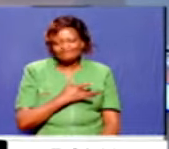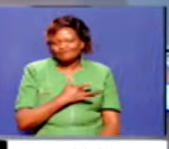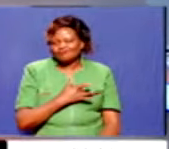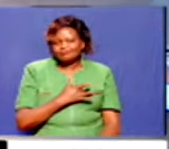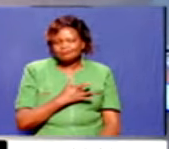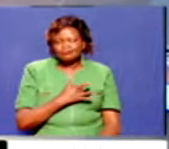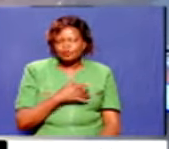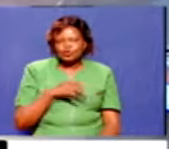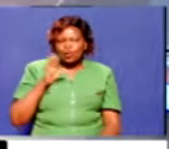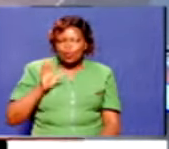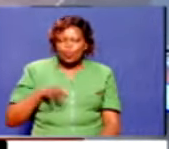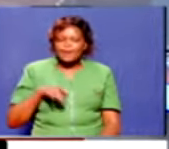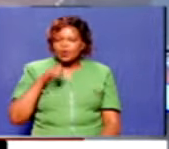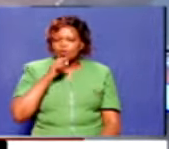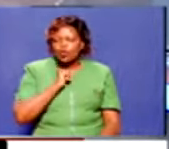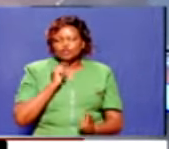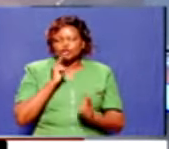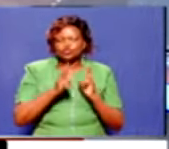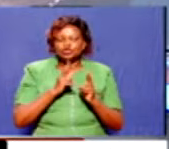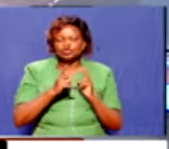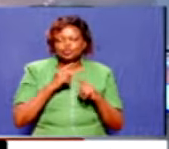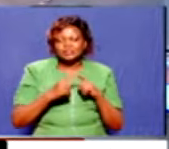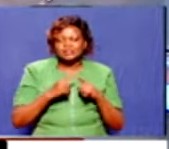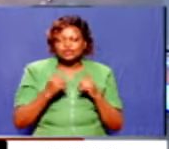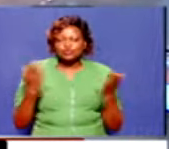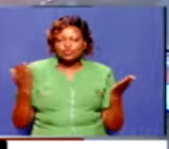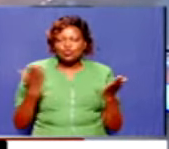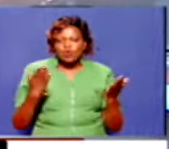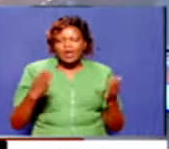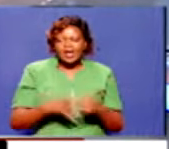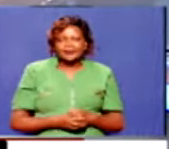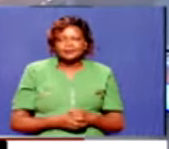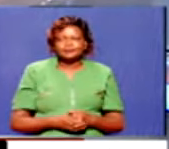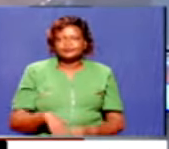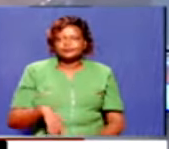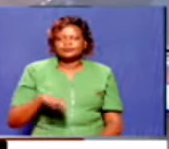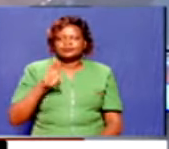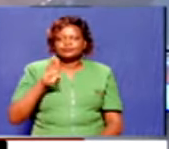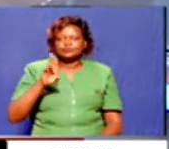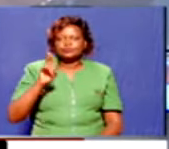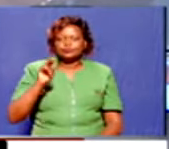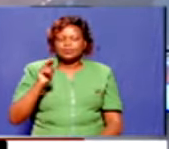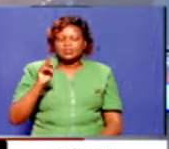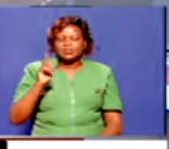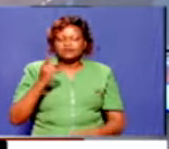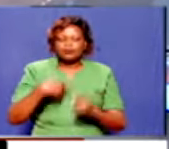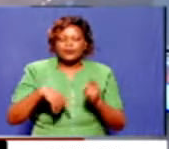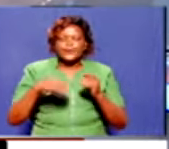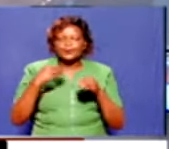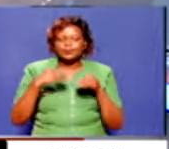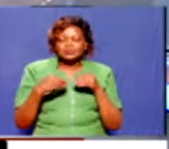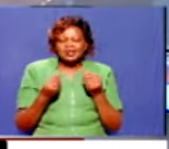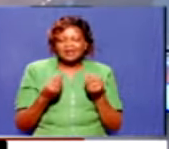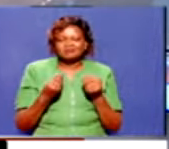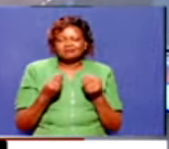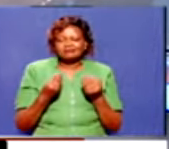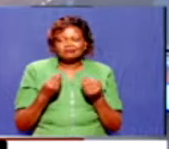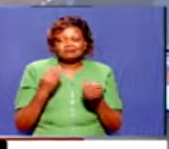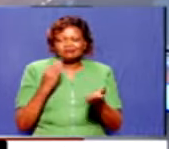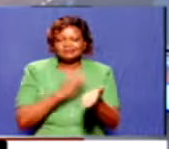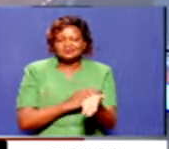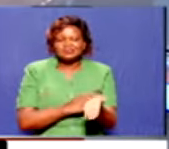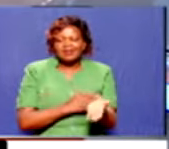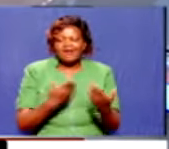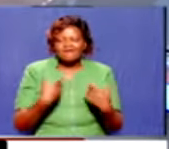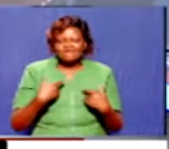wa umri wa miaka 22 katika eneo la Bulinda, kaunti ya Busia, anauguza majeraha mabaya katika hospitali